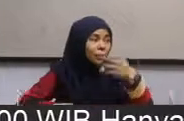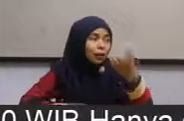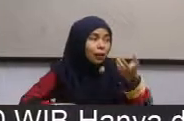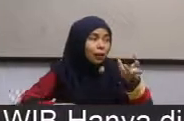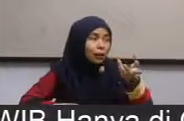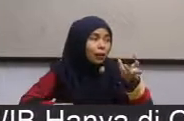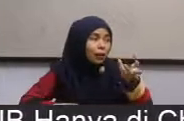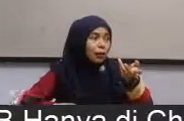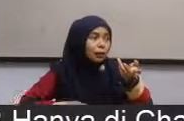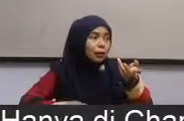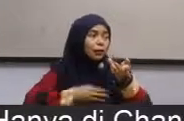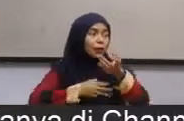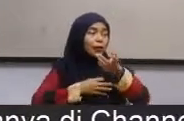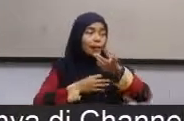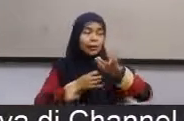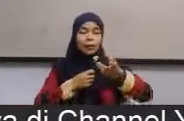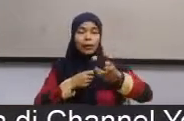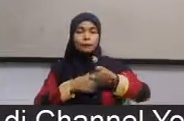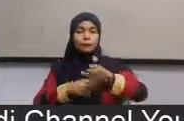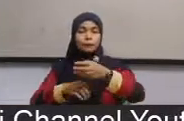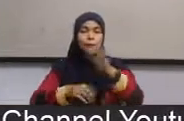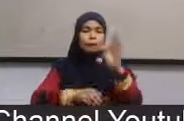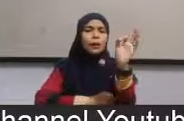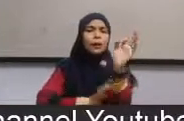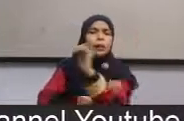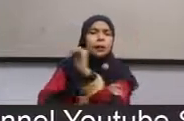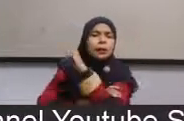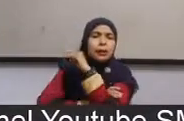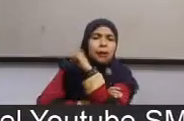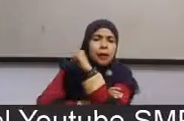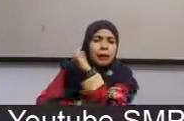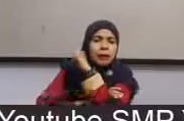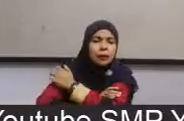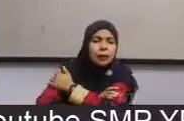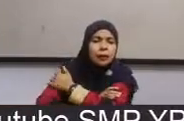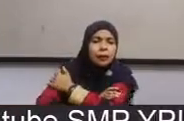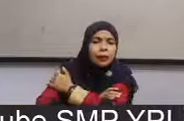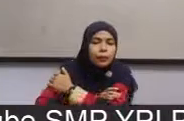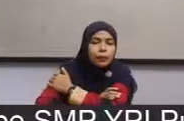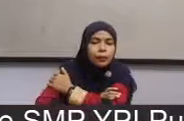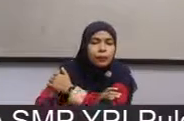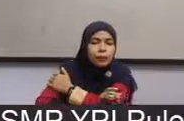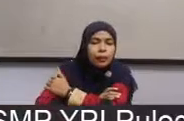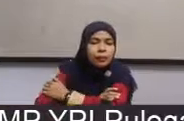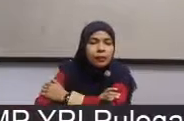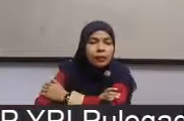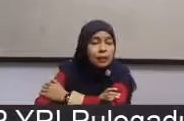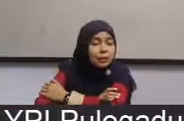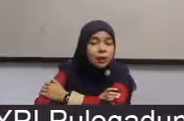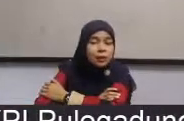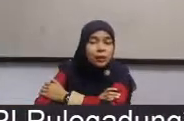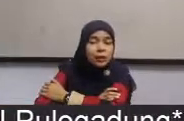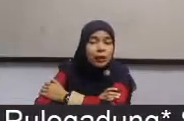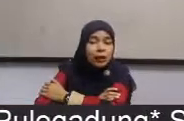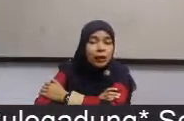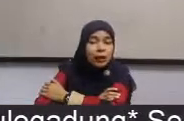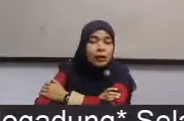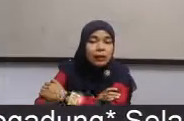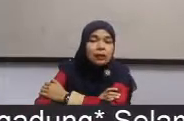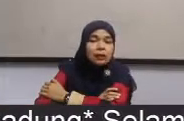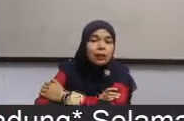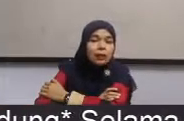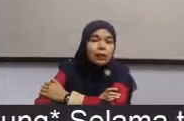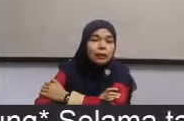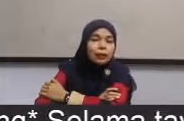sementara yang lainnya tidak ada di tiga reports pisme ya